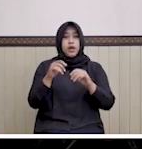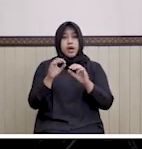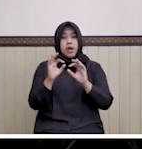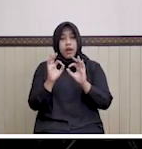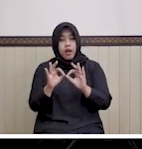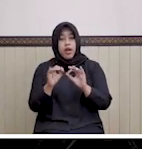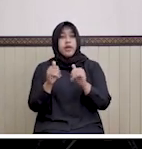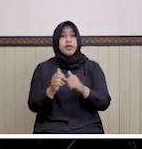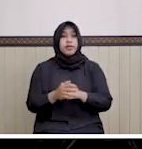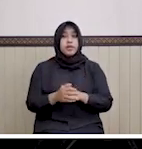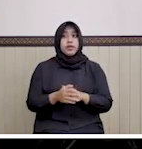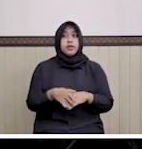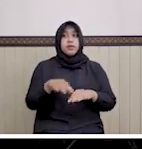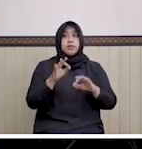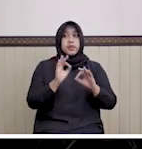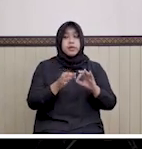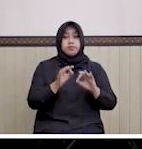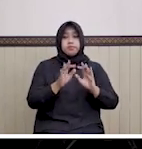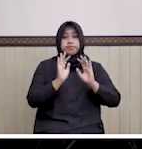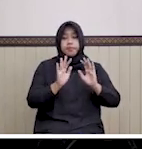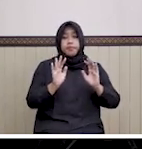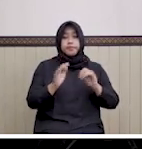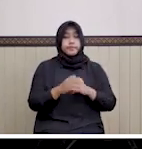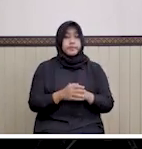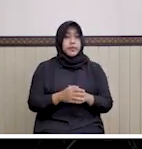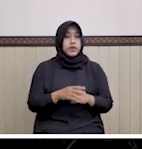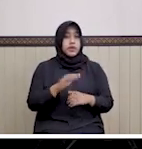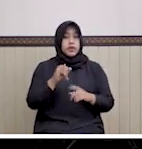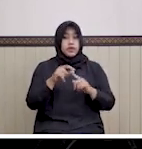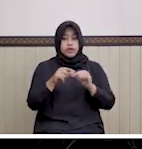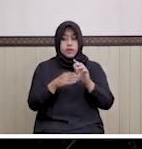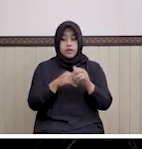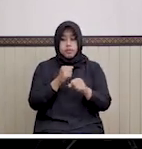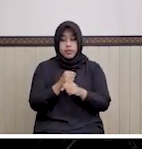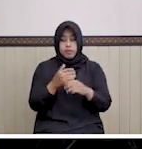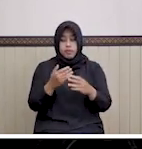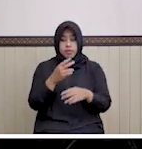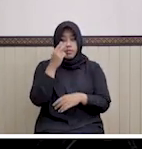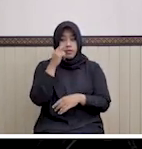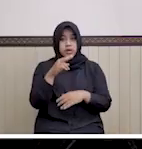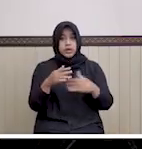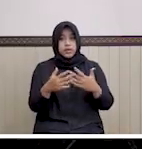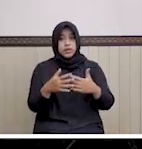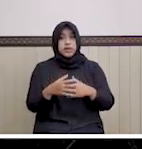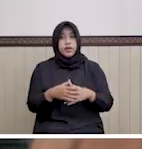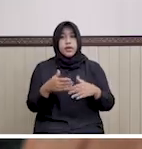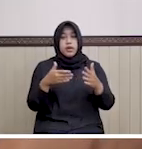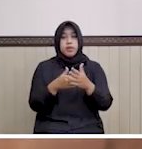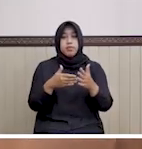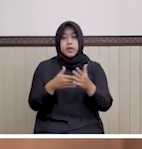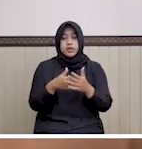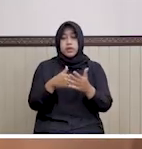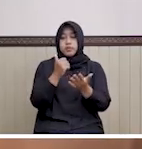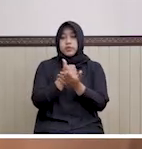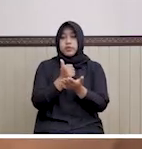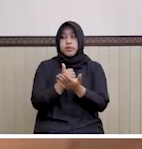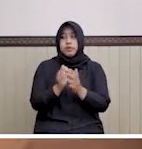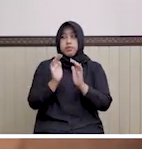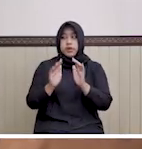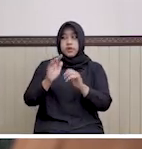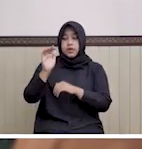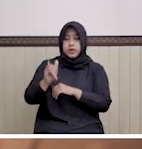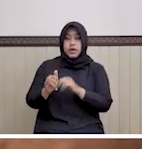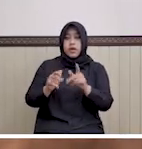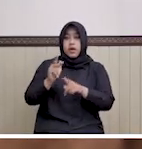penerjemahnya banyaknya Jadi kalau dari bae pong tadi kita ngelihat baginde bahwa hambatannya banyak ya hambatannya tanyain